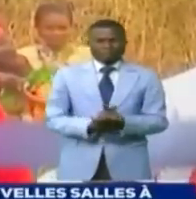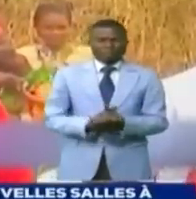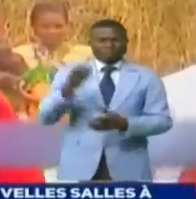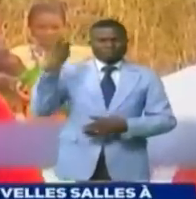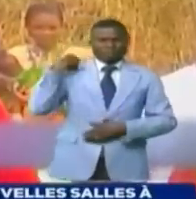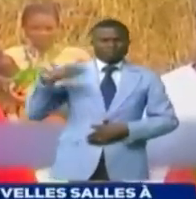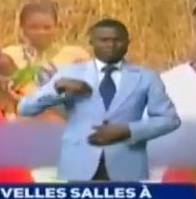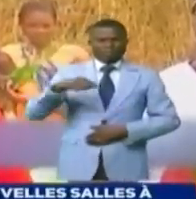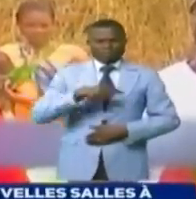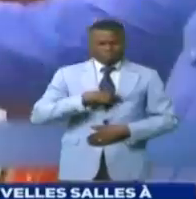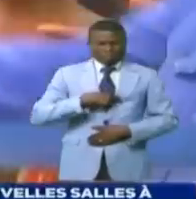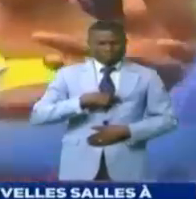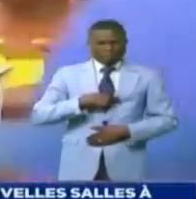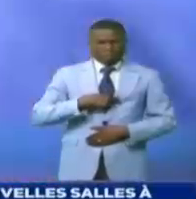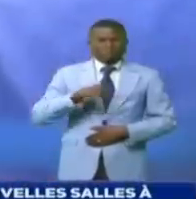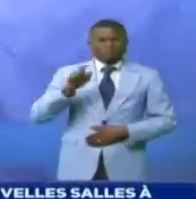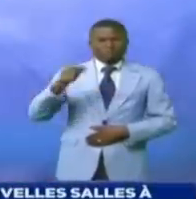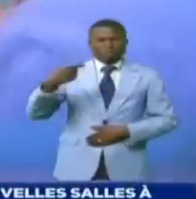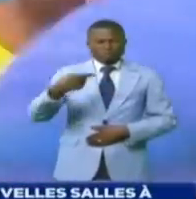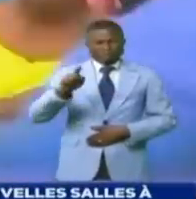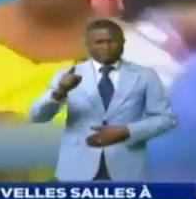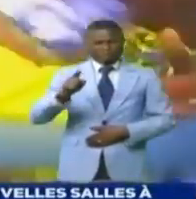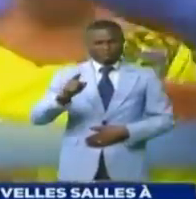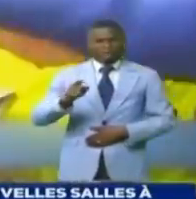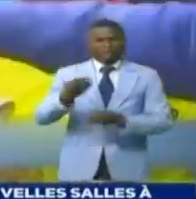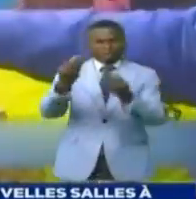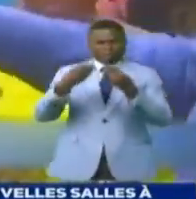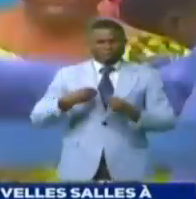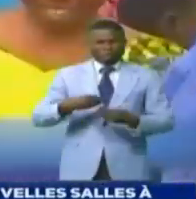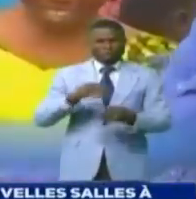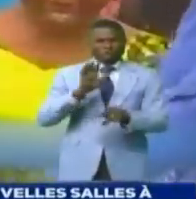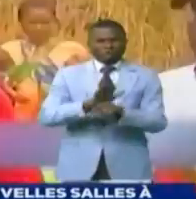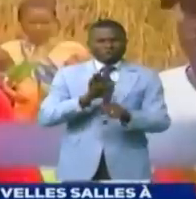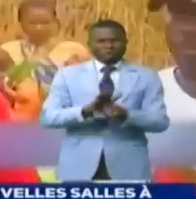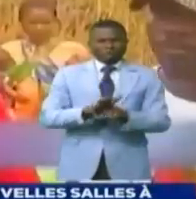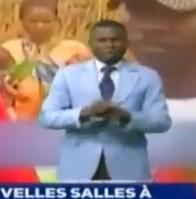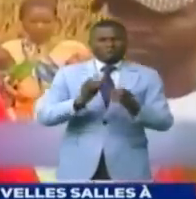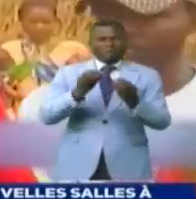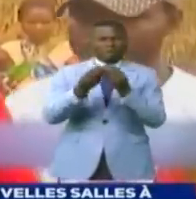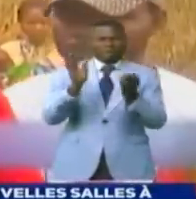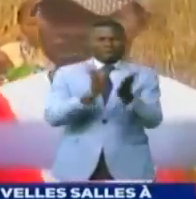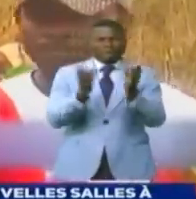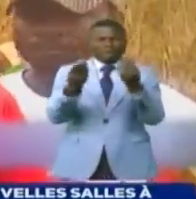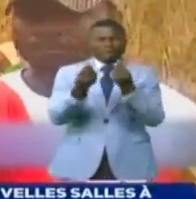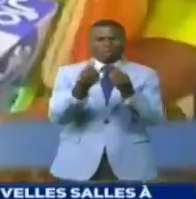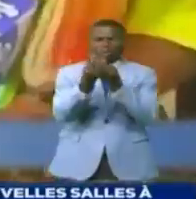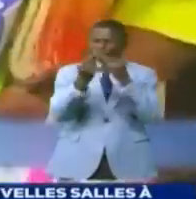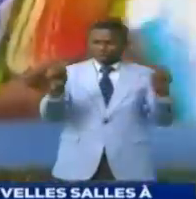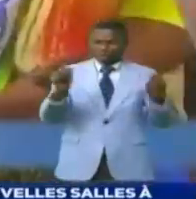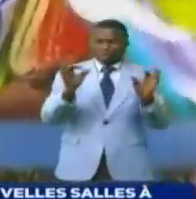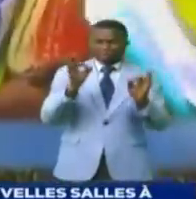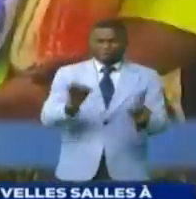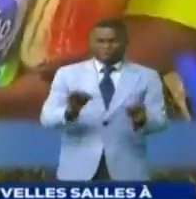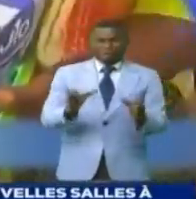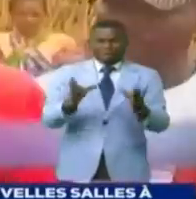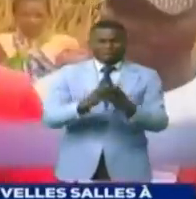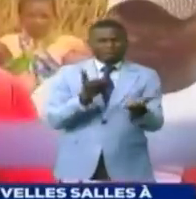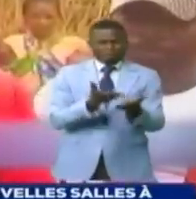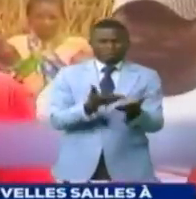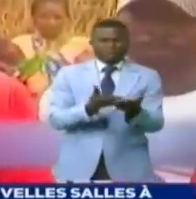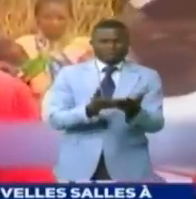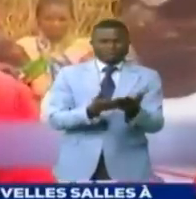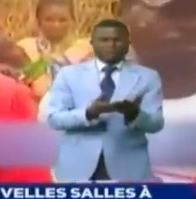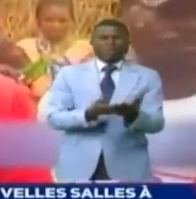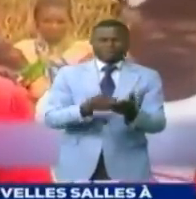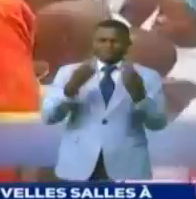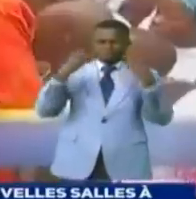député, M. Sassamangov Guilhem Panzou, de nous donner, malgré tout, il y a la gratuité, mais avec ça, ça ira